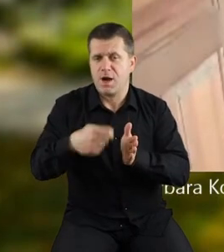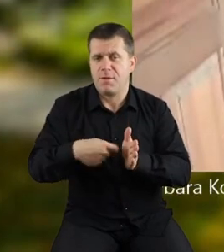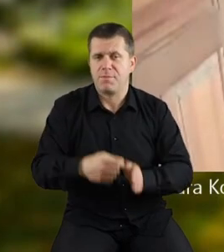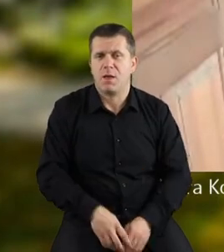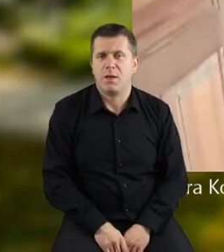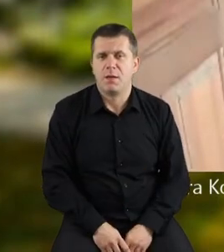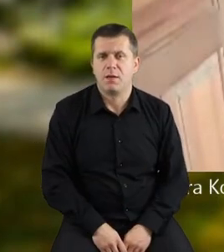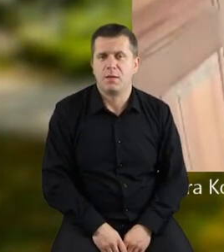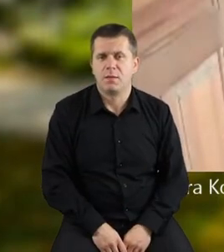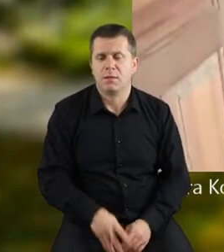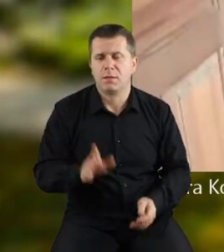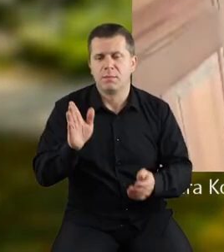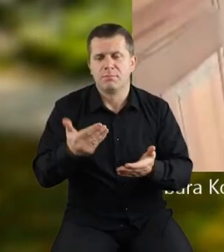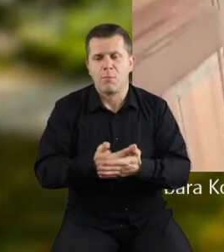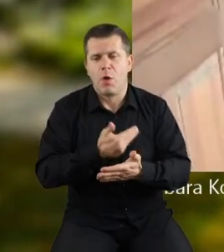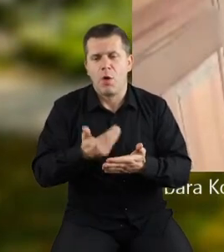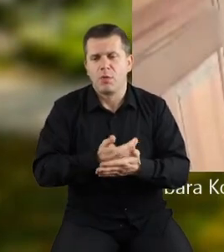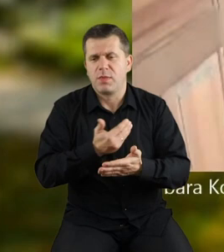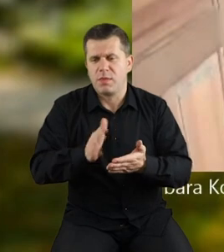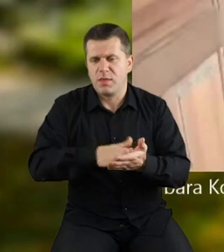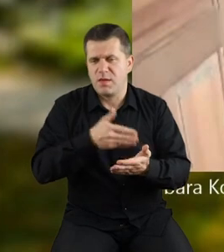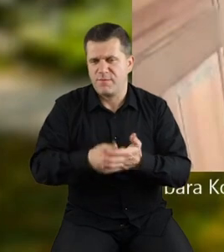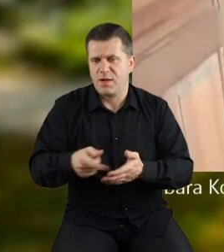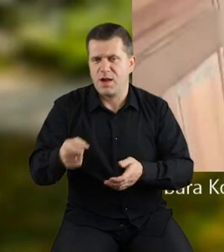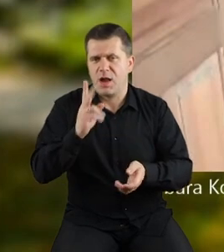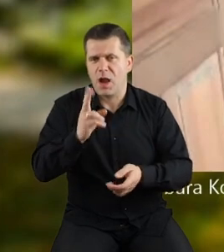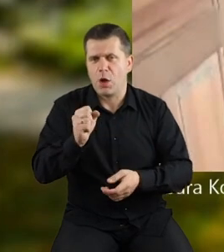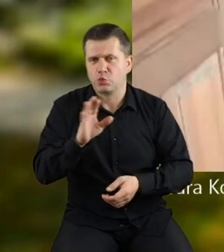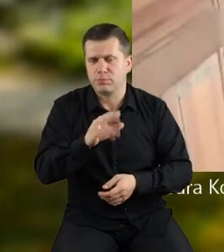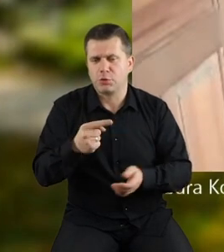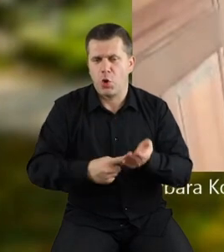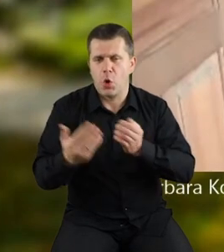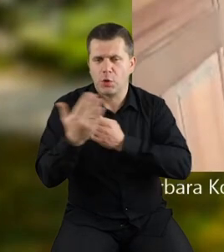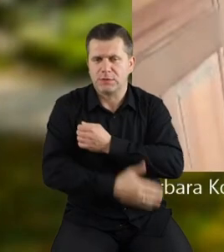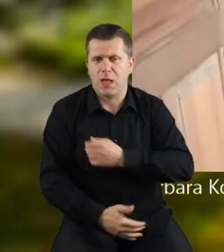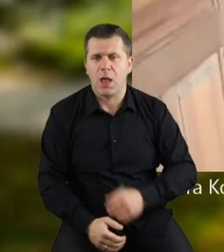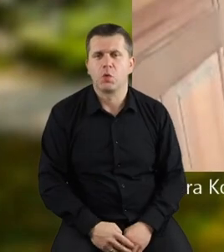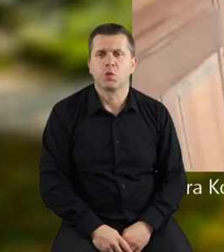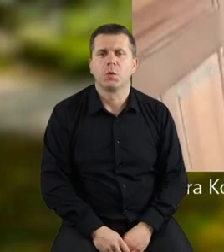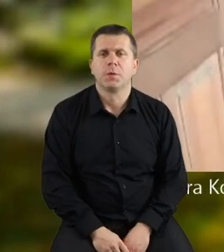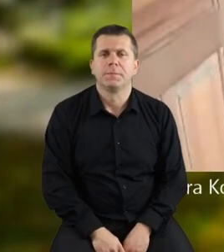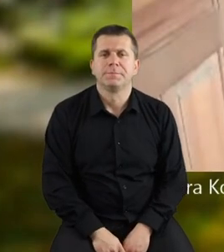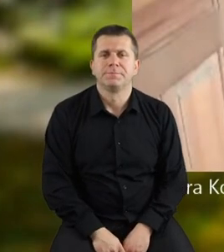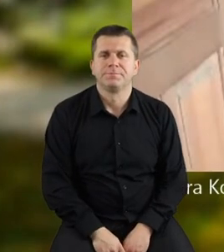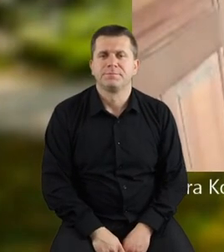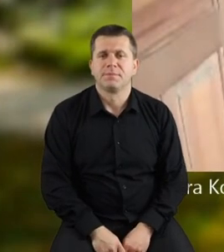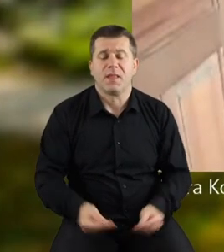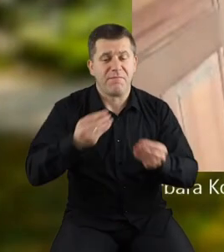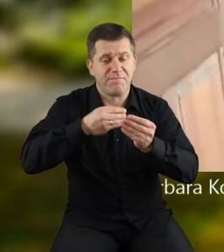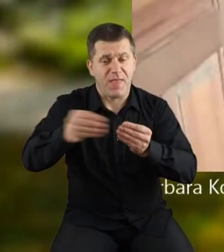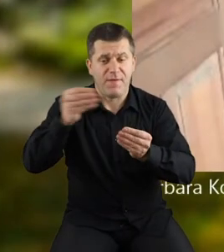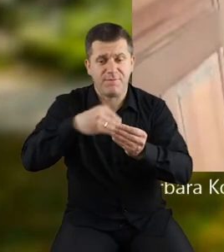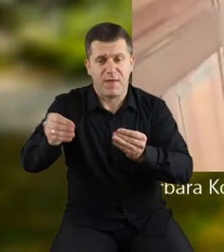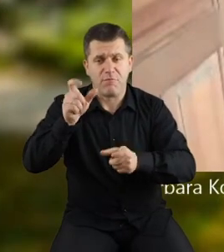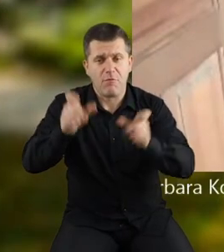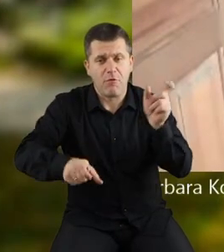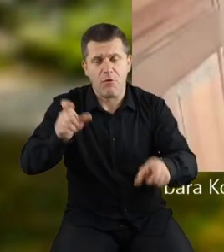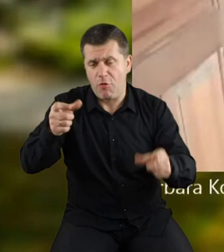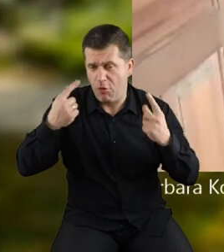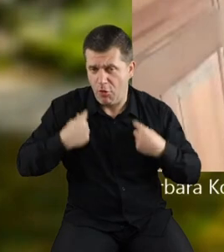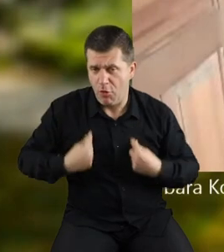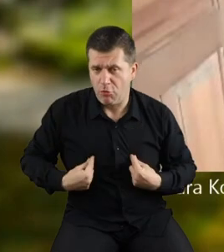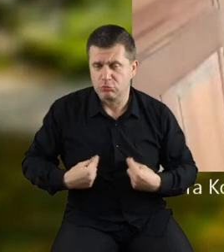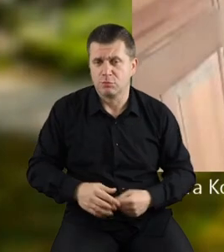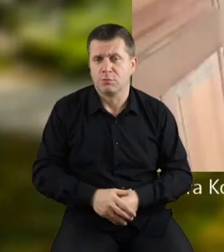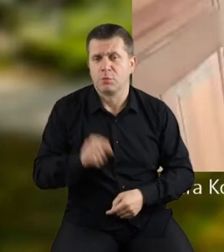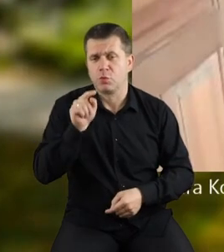w filmie motyw kaszubski ostatnio. No i coraz więcej